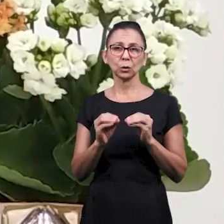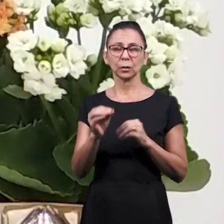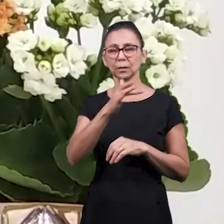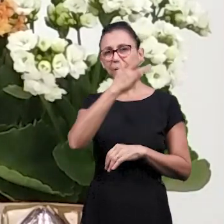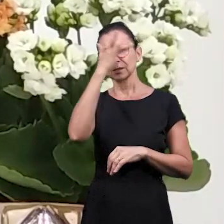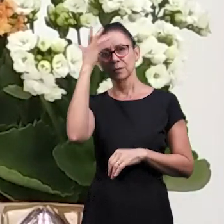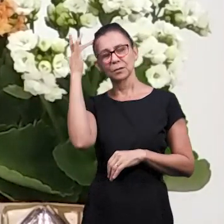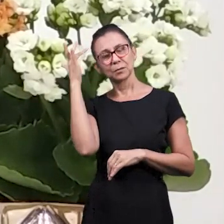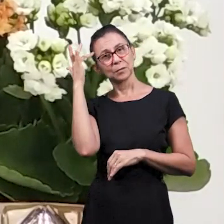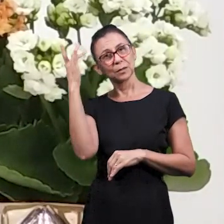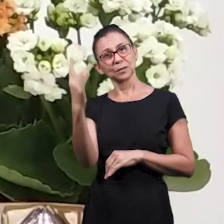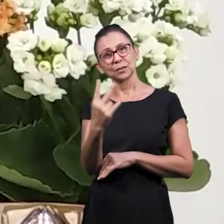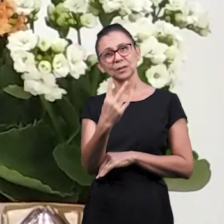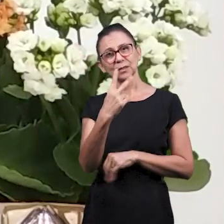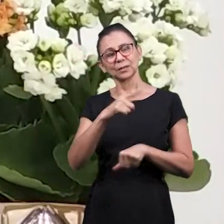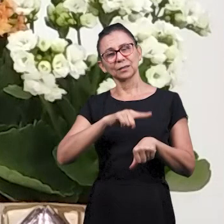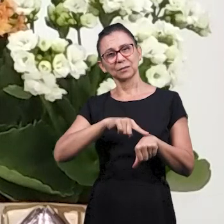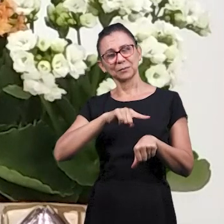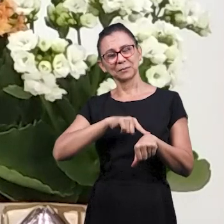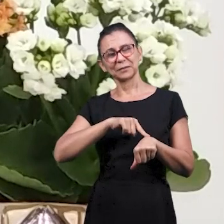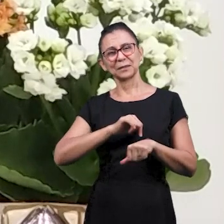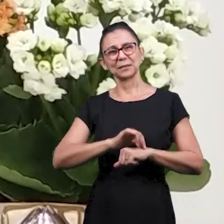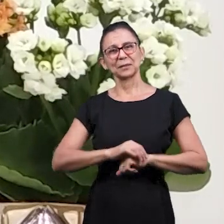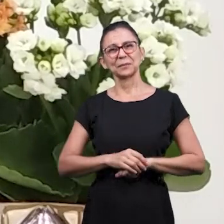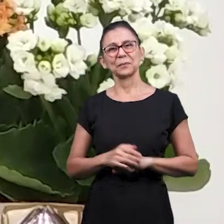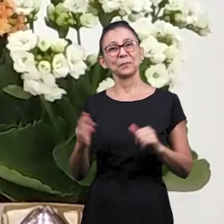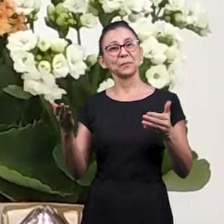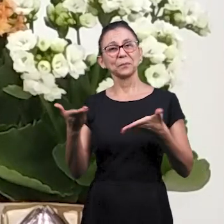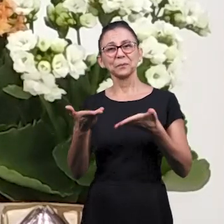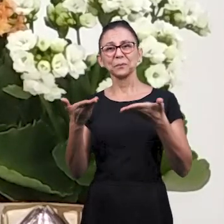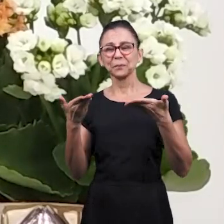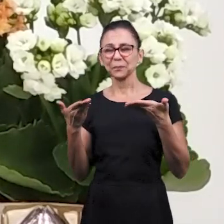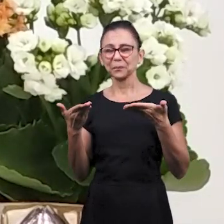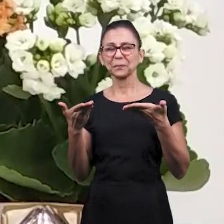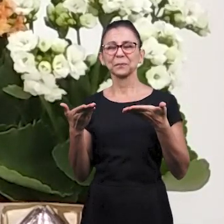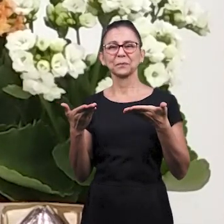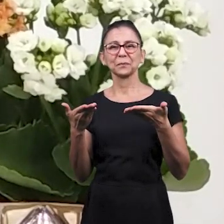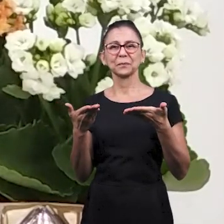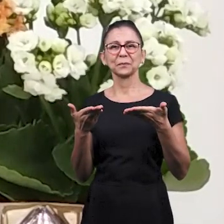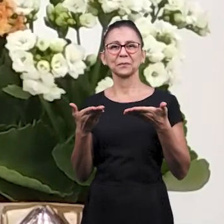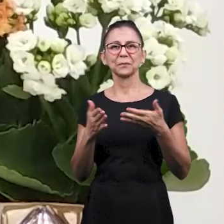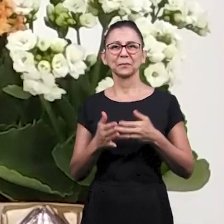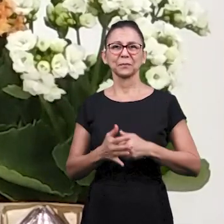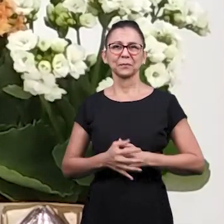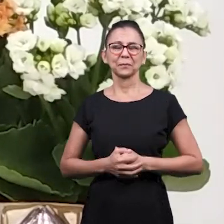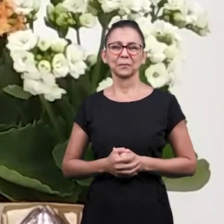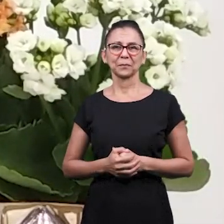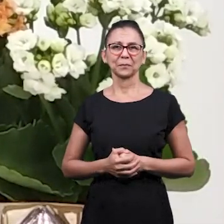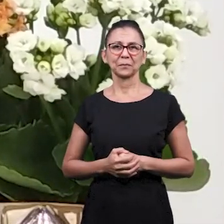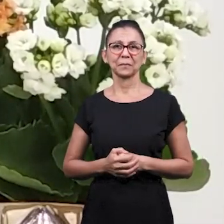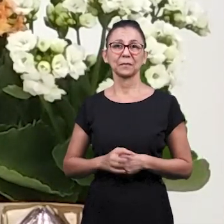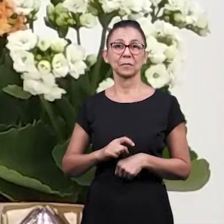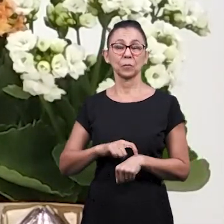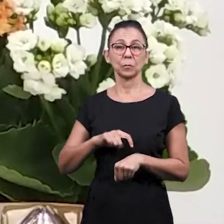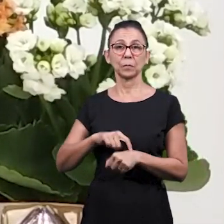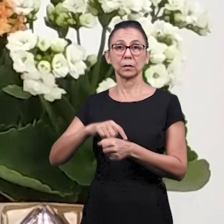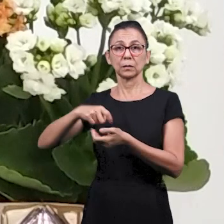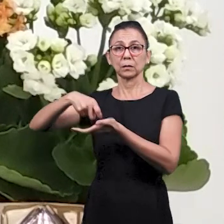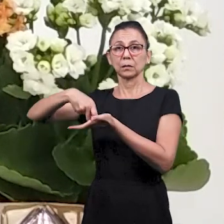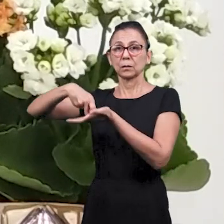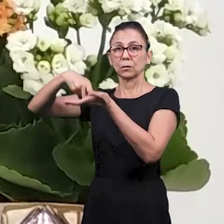Ютубе, и все те, кто подсоединился к нам в этот момент. Мы приглашаем всех вас. Давайте склоним